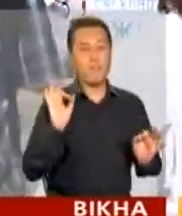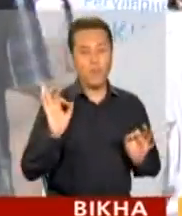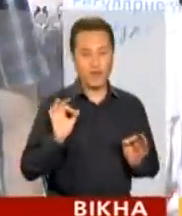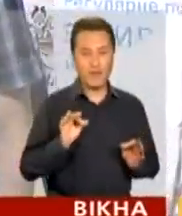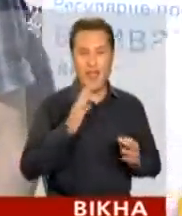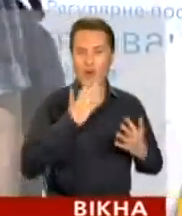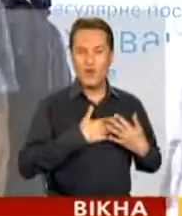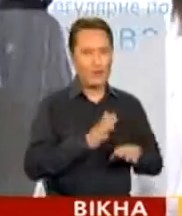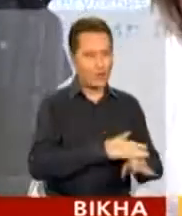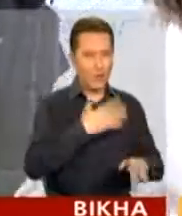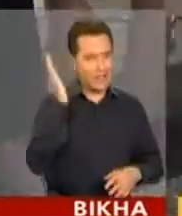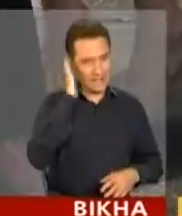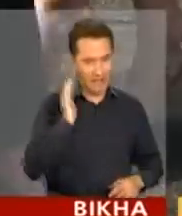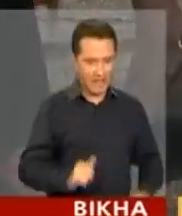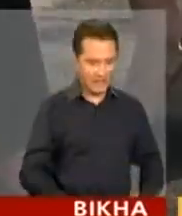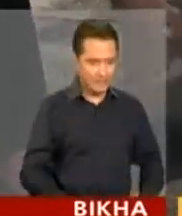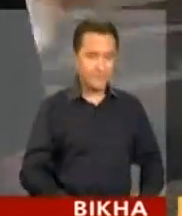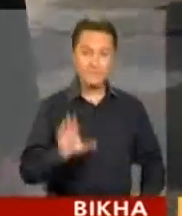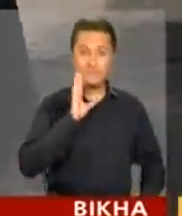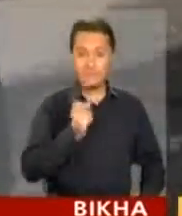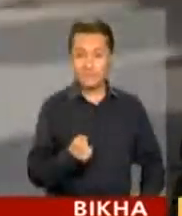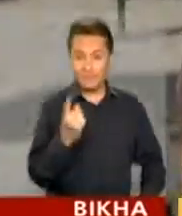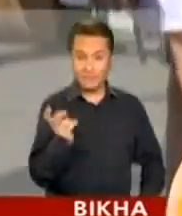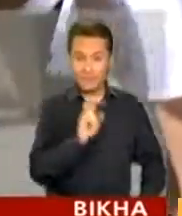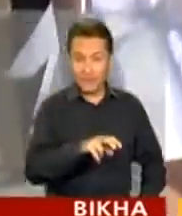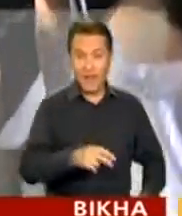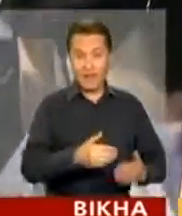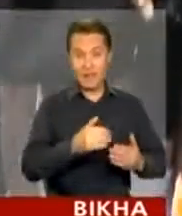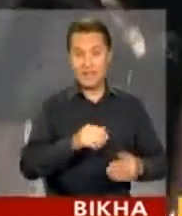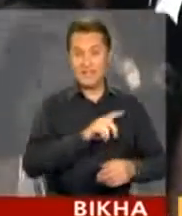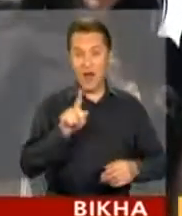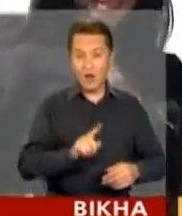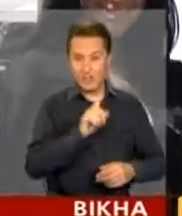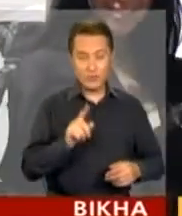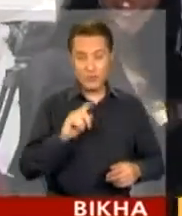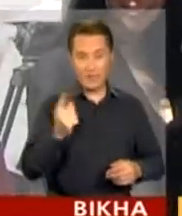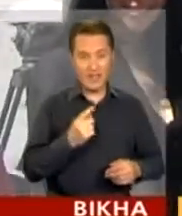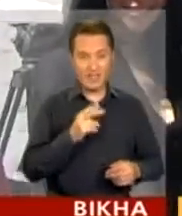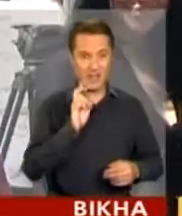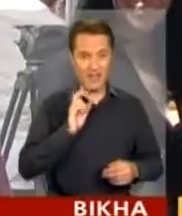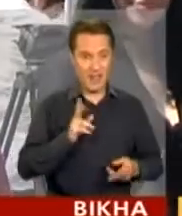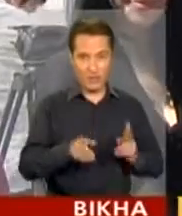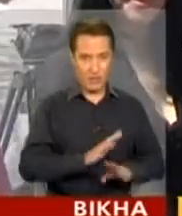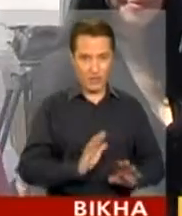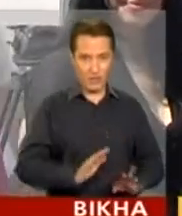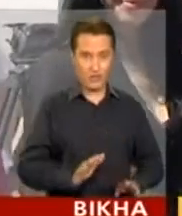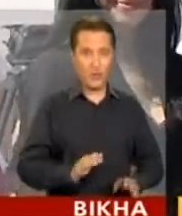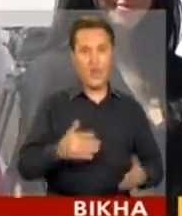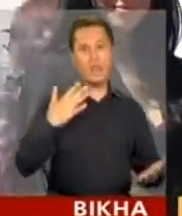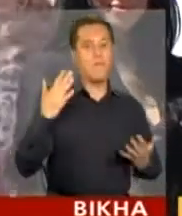мабуть, люблять довго спати. Дівчата з'являються за годину. Спершу їм не до борщу. Красиво позимо для